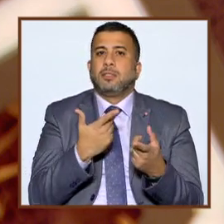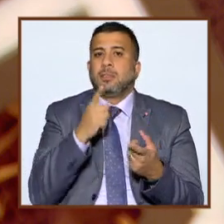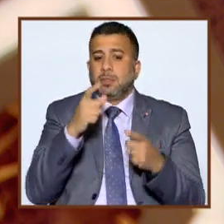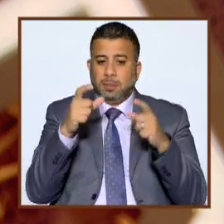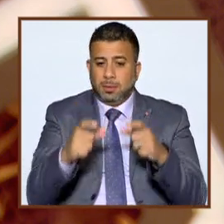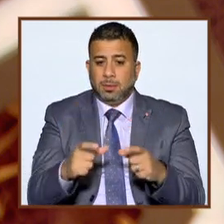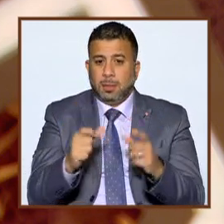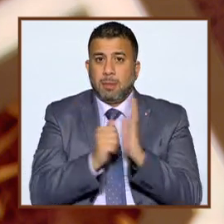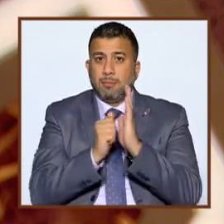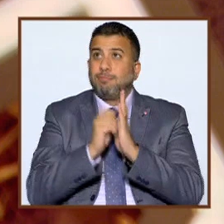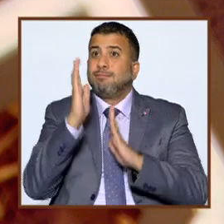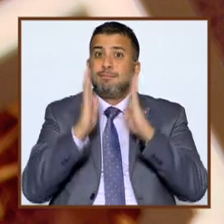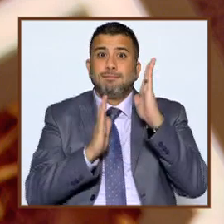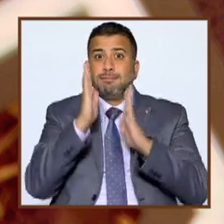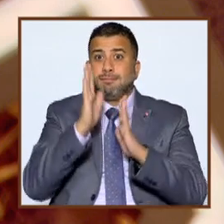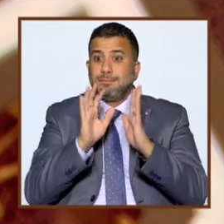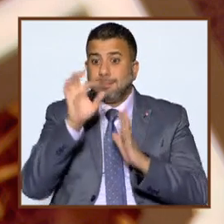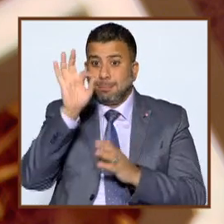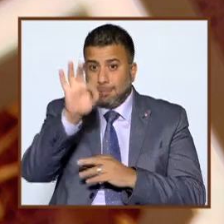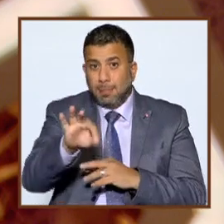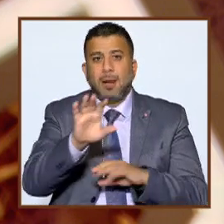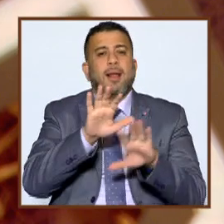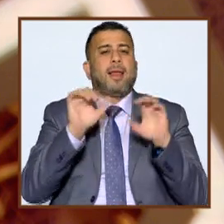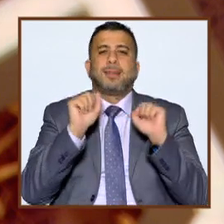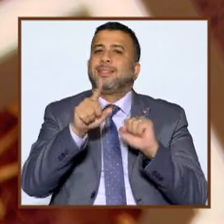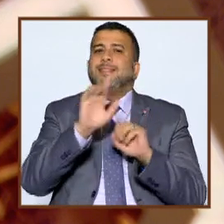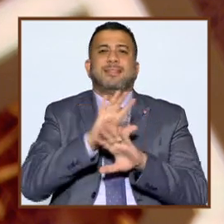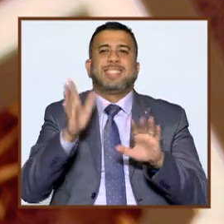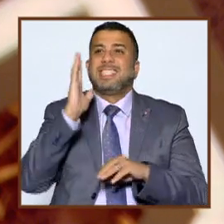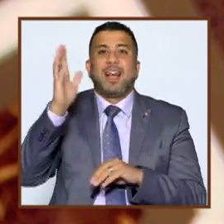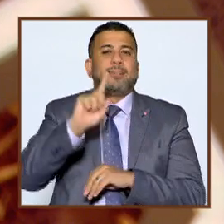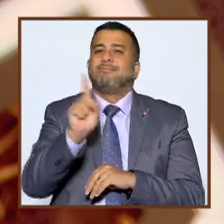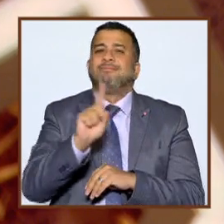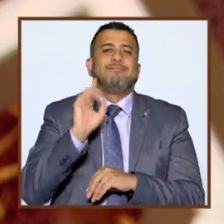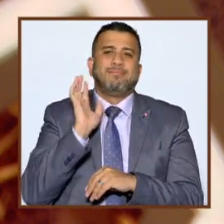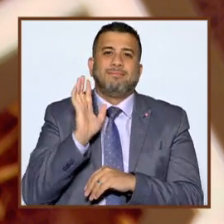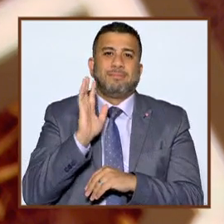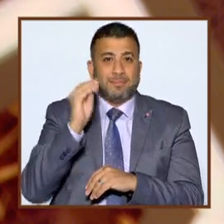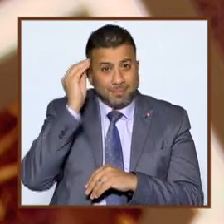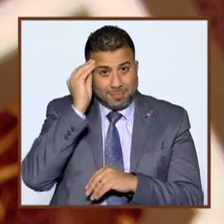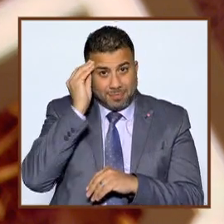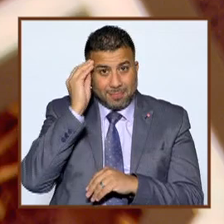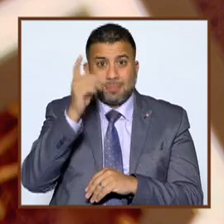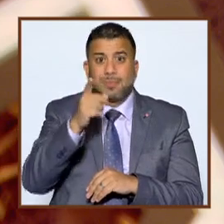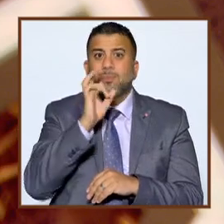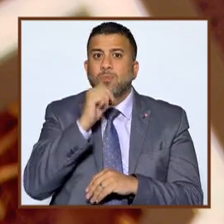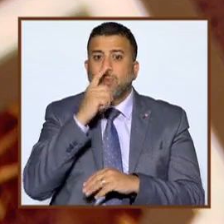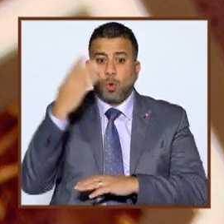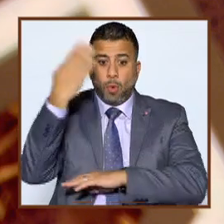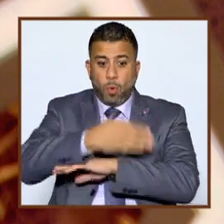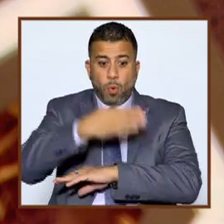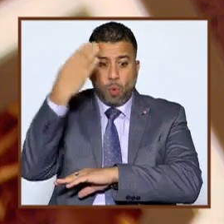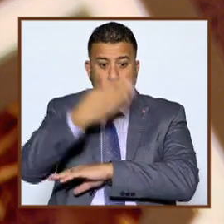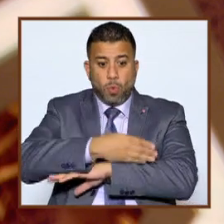وصلت إلى عامر بنيان المدينة خلاص انتهى السفر، ولا تترخص برخص السفر، والحدود بينك